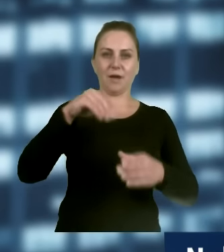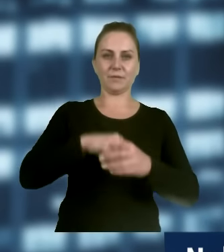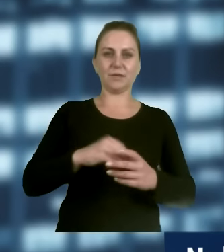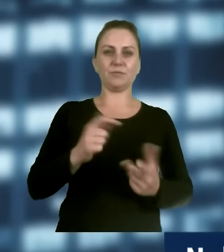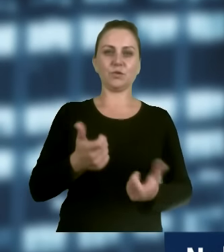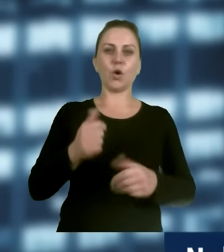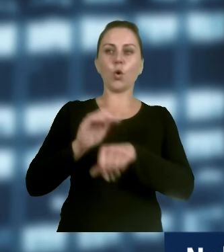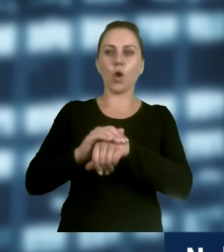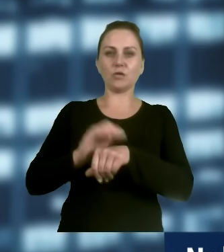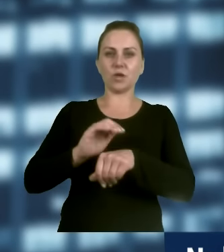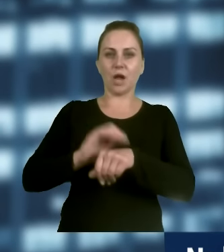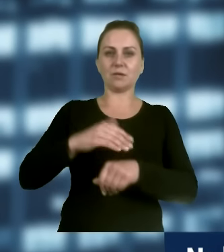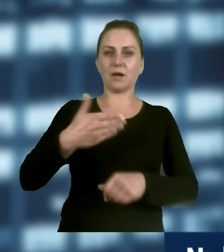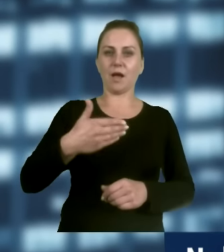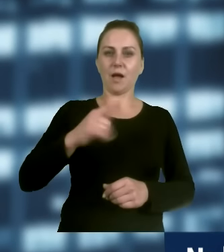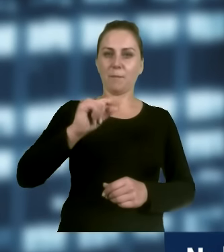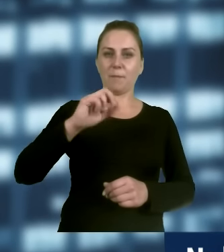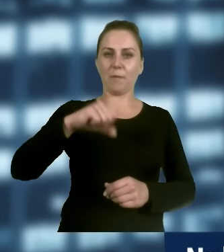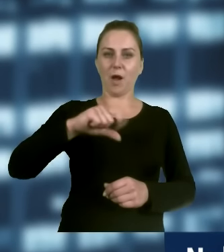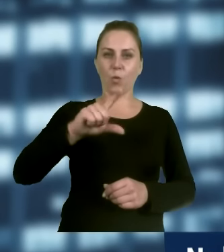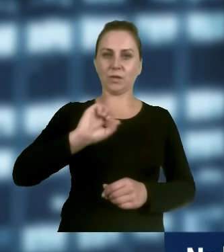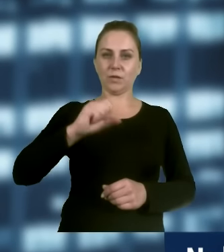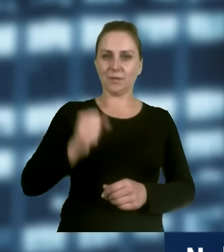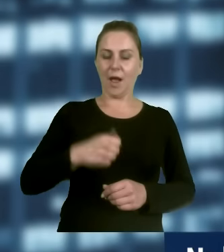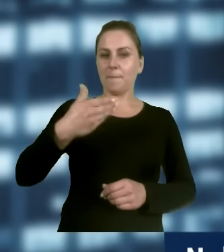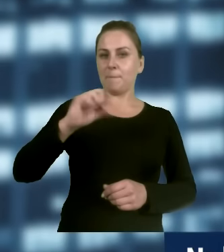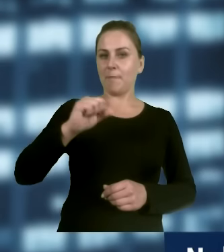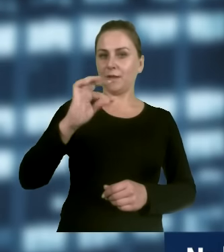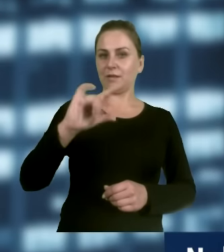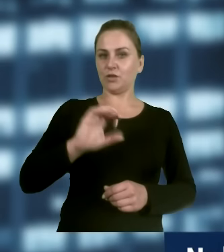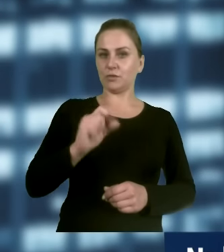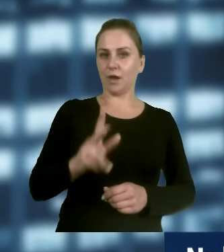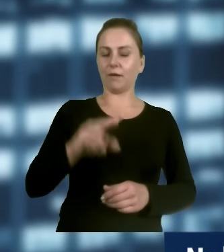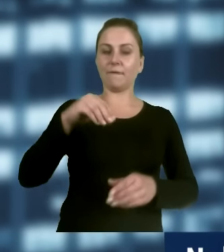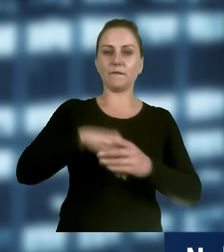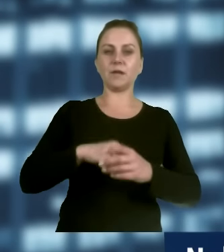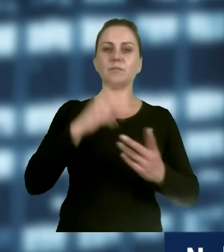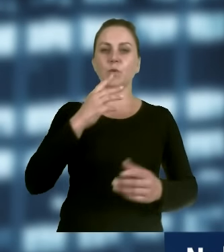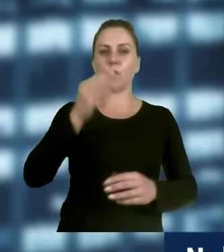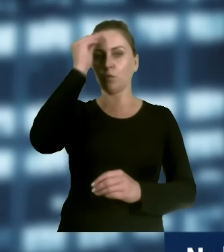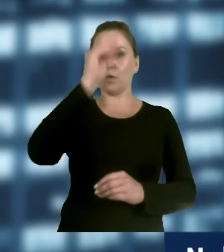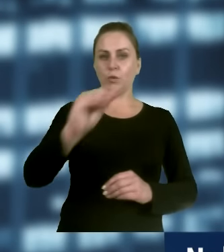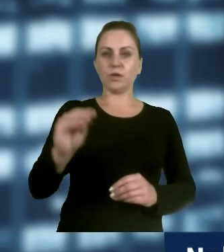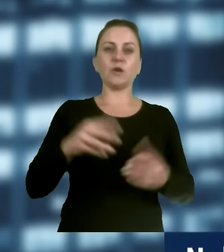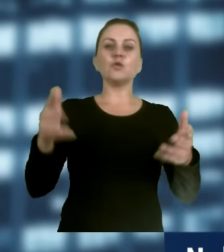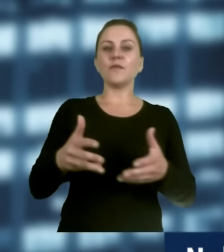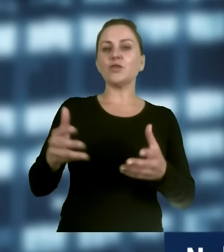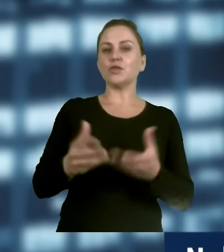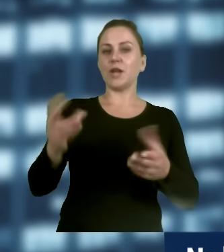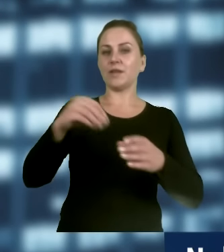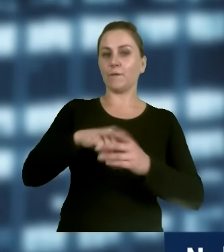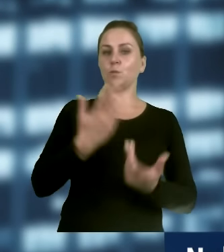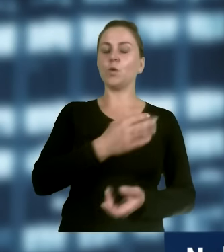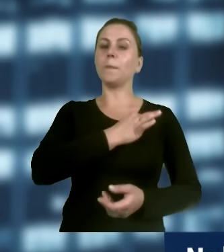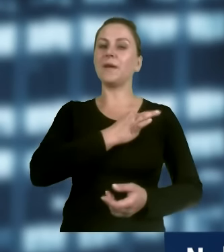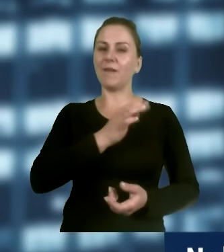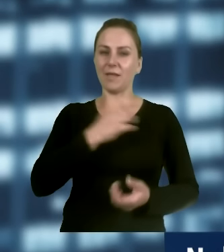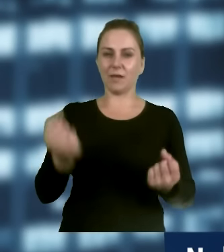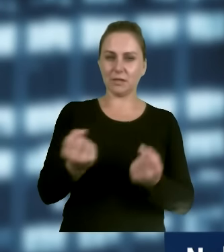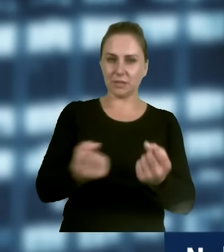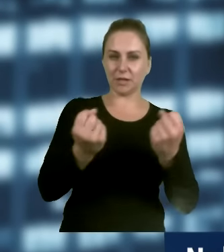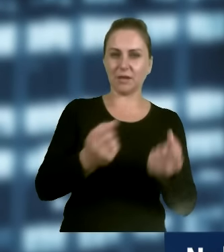koleżanka Paulina Matysiak. Partia Razem wydała taki komunikat. Założenie stowarzyszenia z panem Choreą to prywatna inicjatywa Pauliny Matysiak, podjęta wbrew